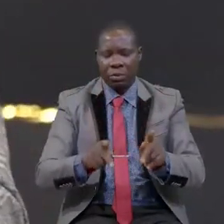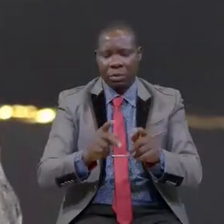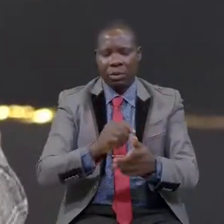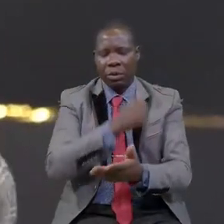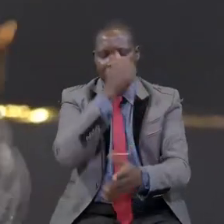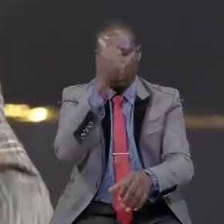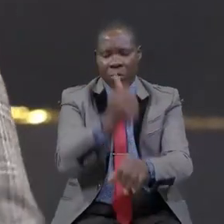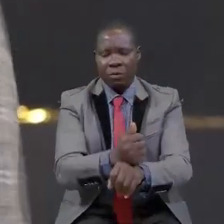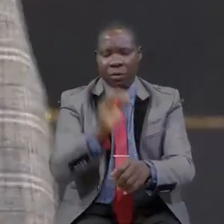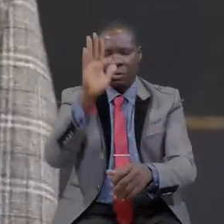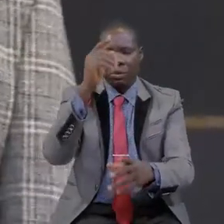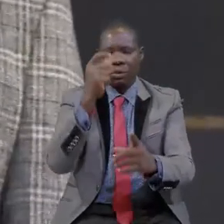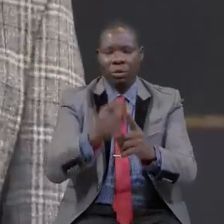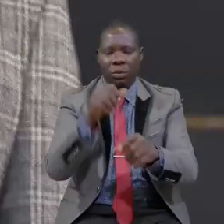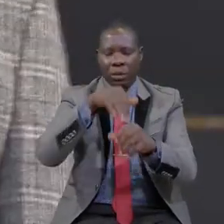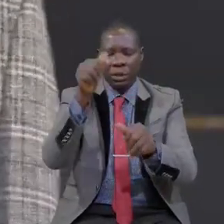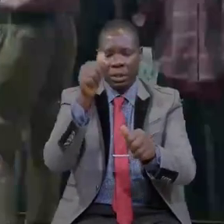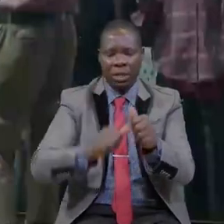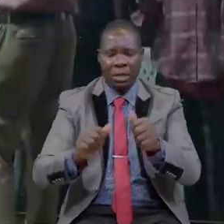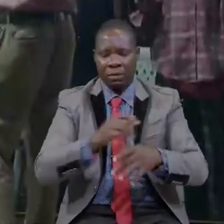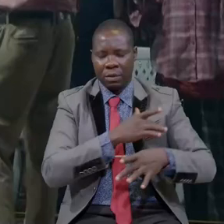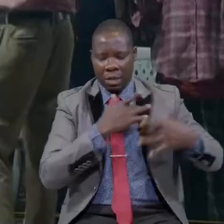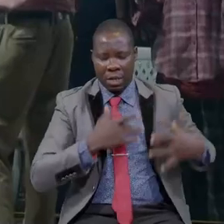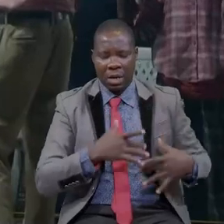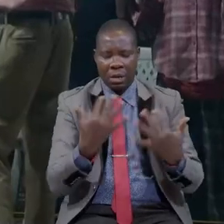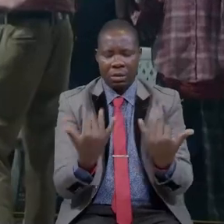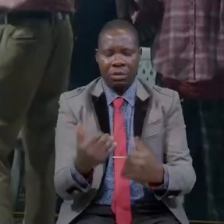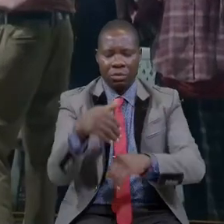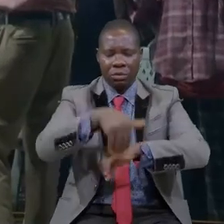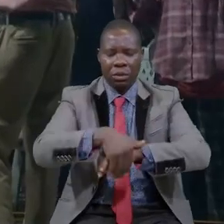chaque vie ce soir au nom de Jésus.